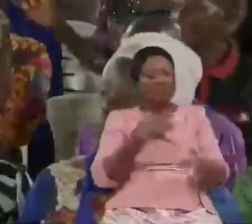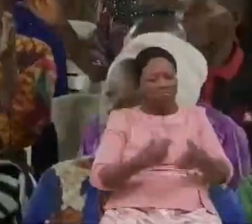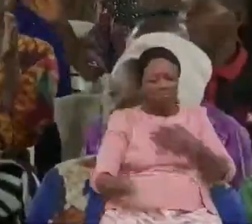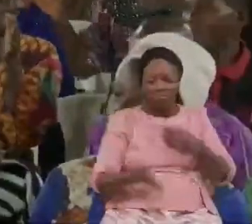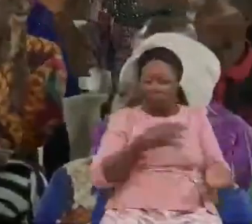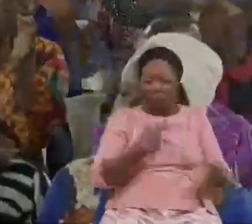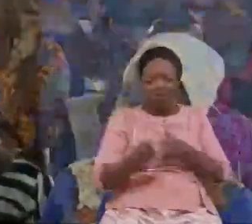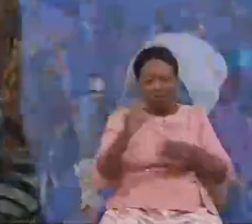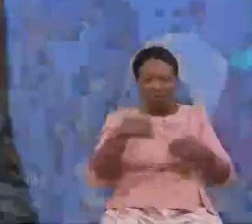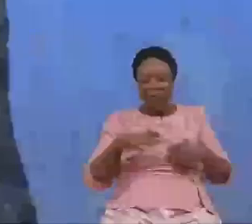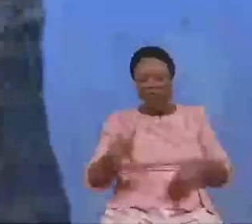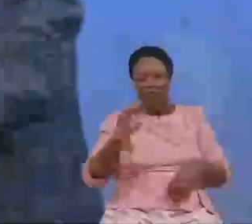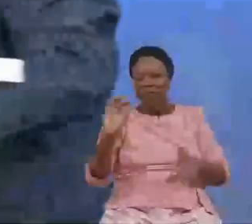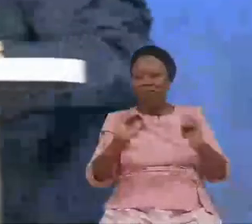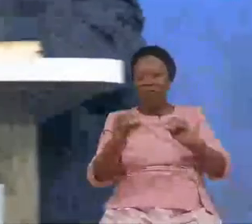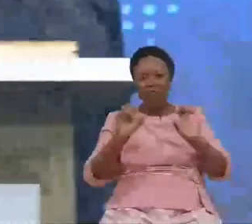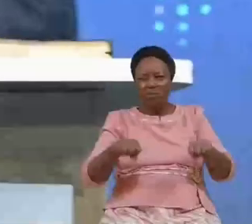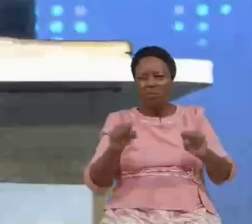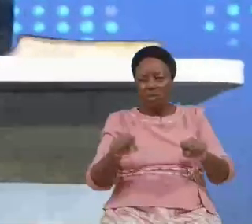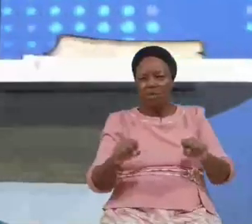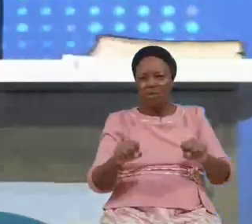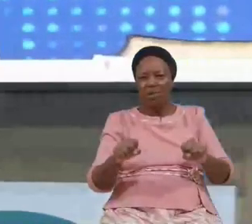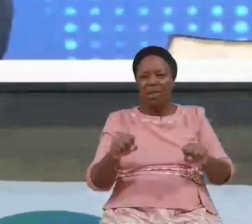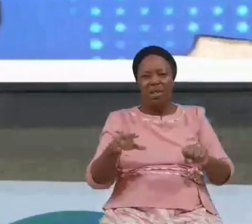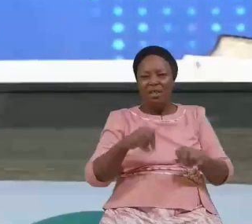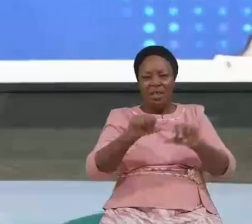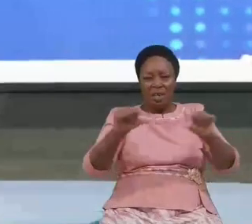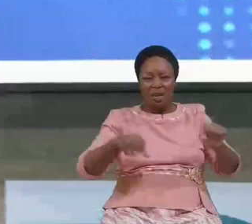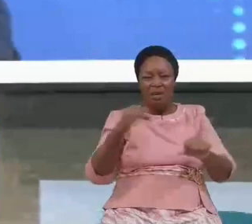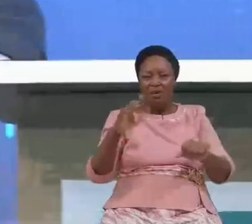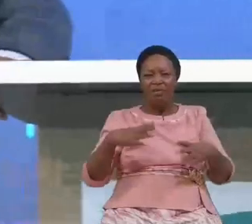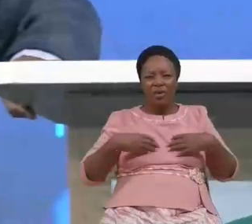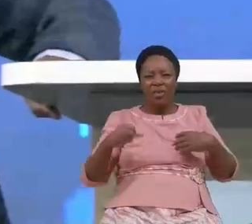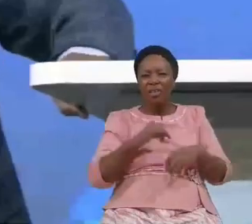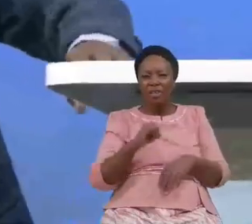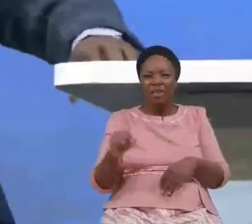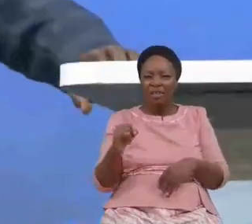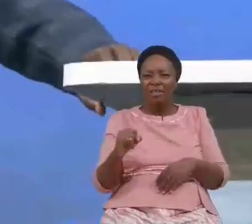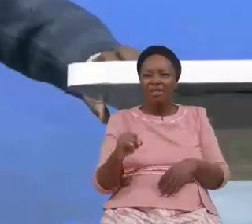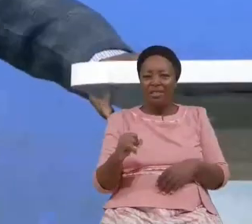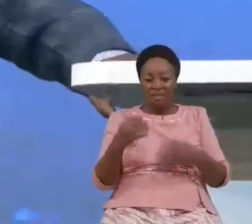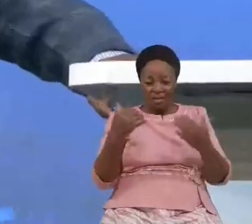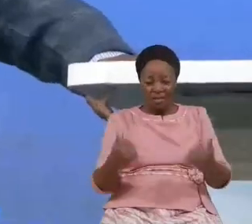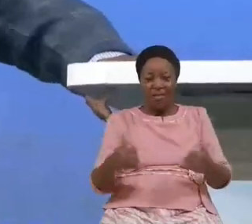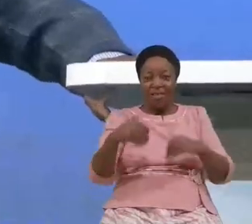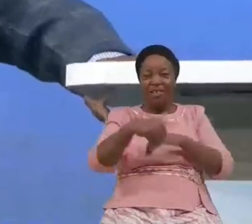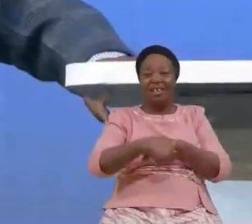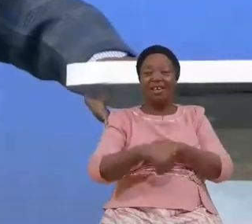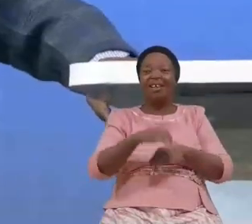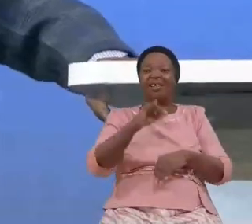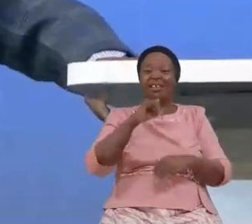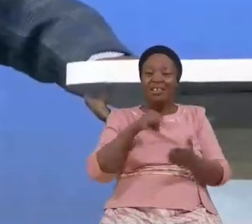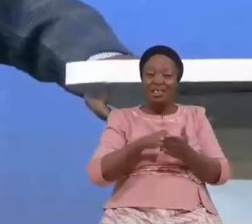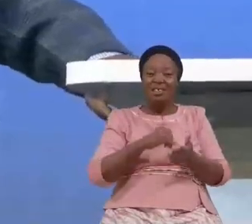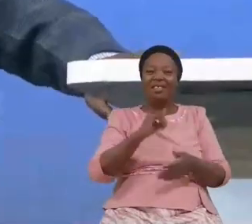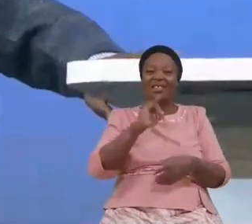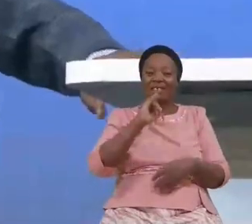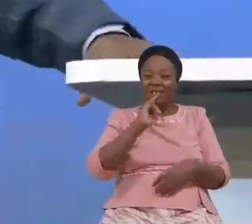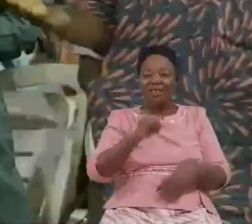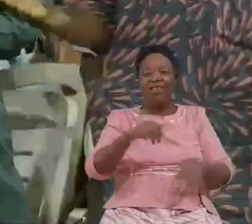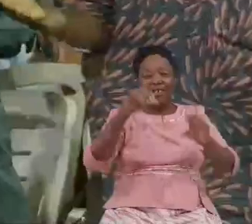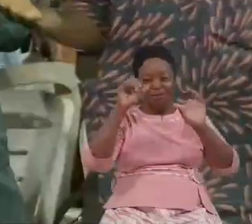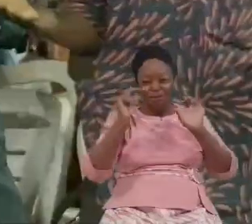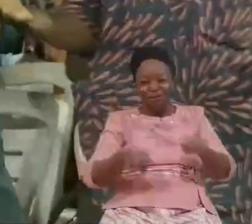tout ce que vous trouviez d'impossible dans n'importe quel domaine de votre vie ce soir c'est possible